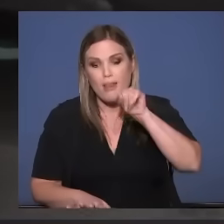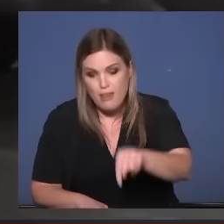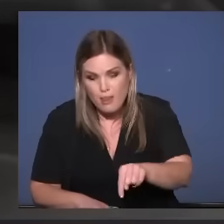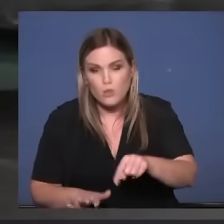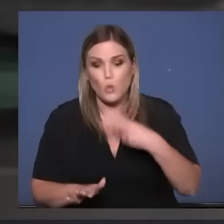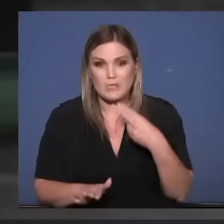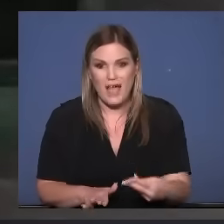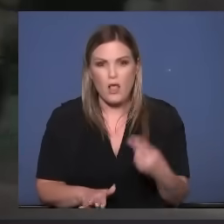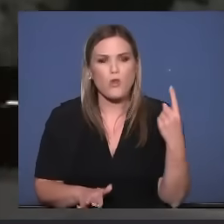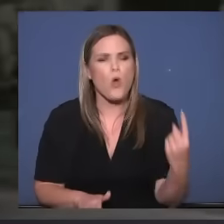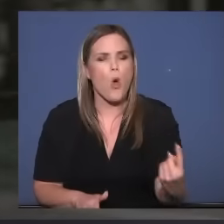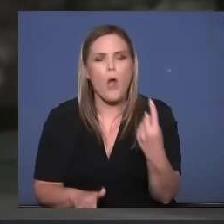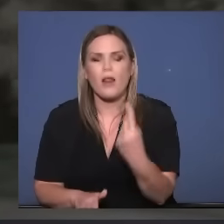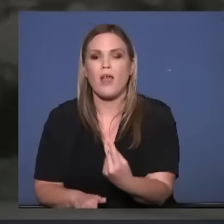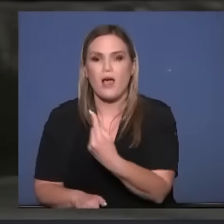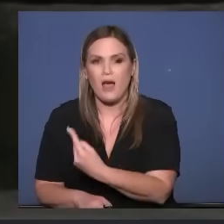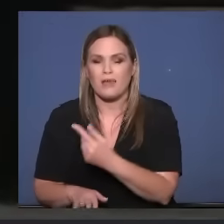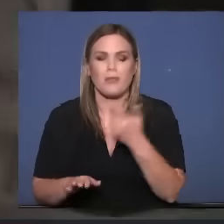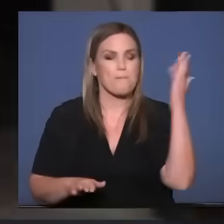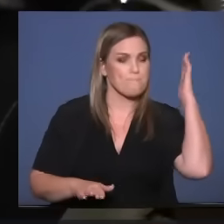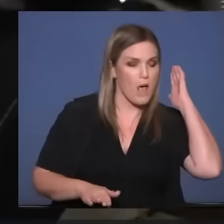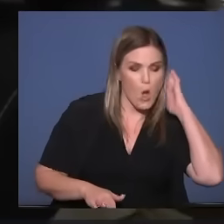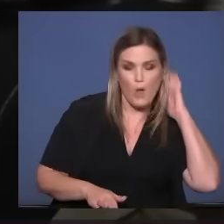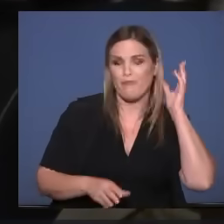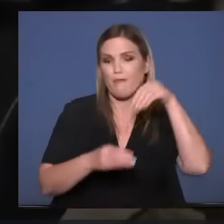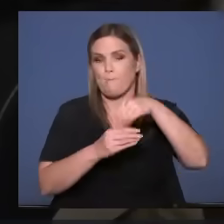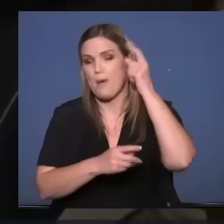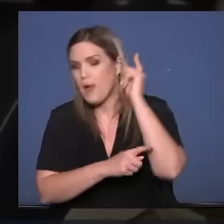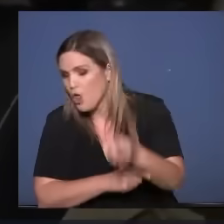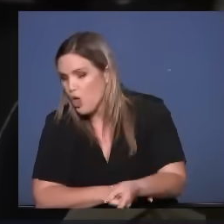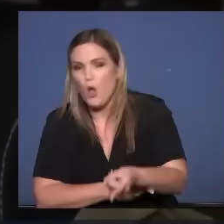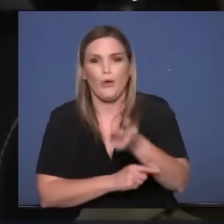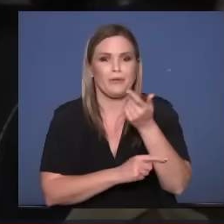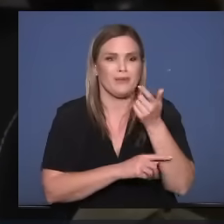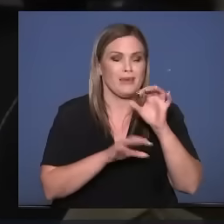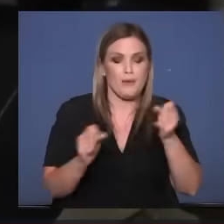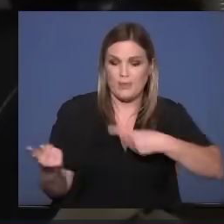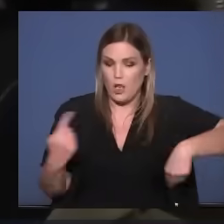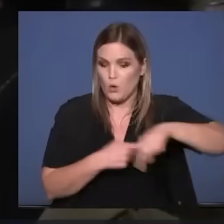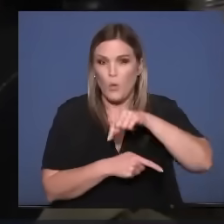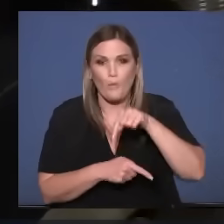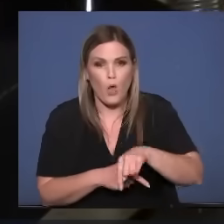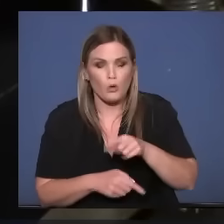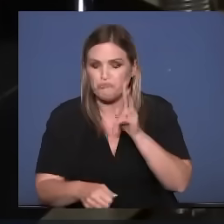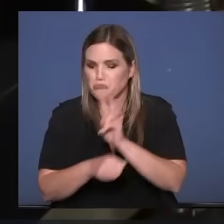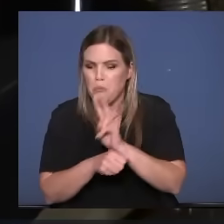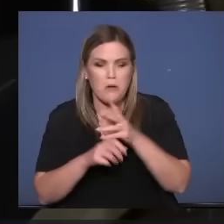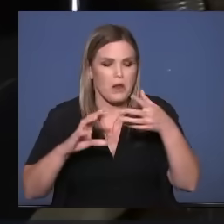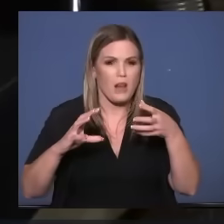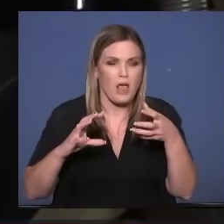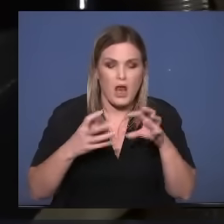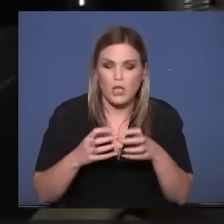במסגרת שלו אם זה בעורף אם זה במלונות אם זה אנחנו פה ששומרים על העל